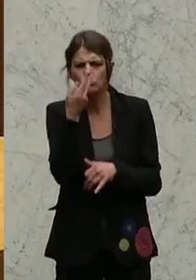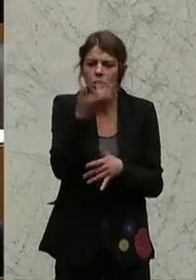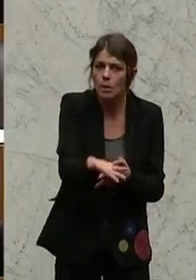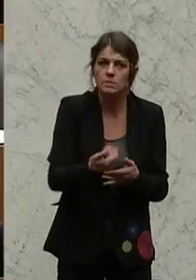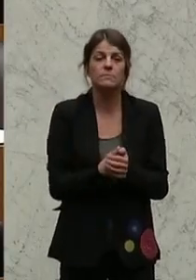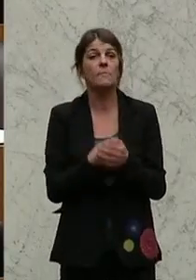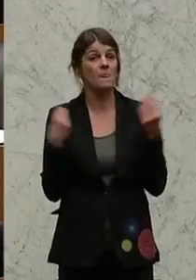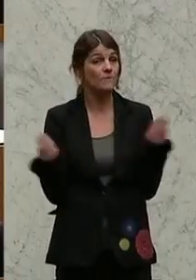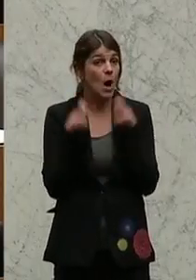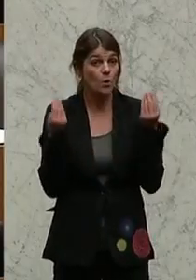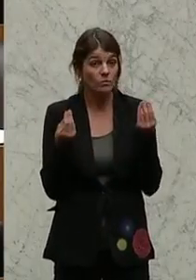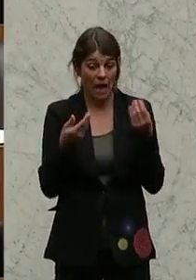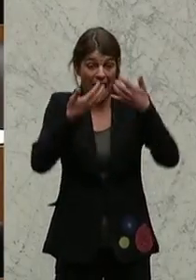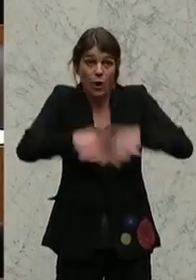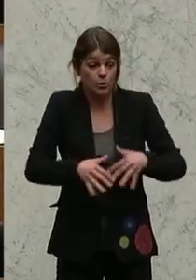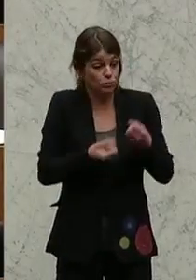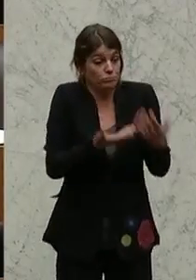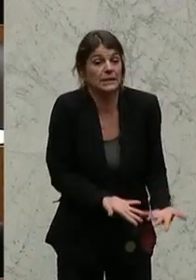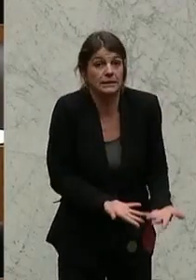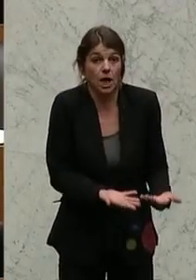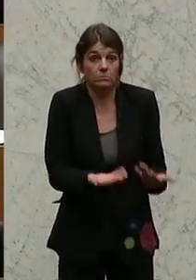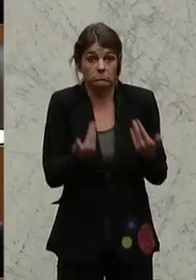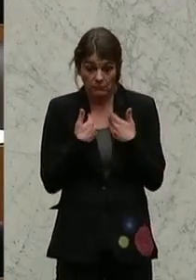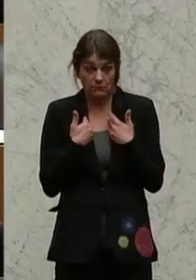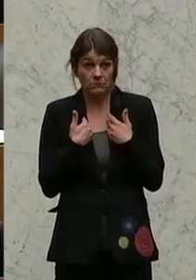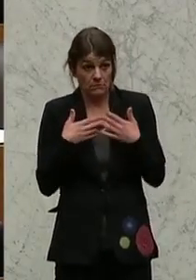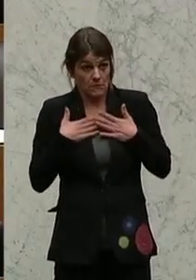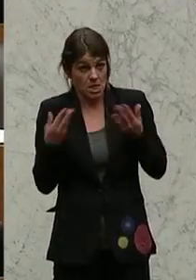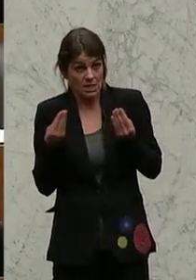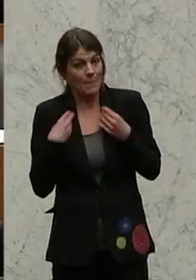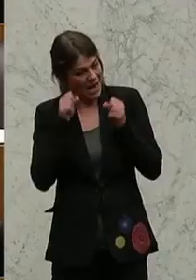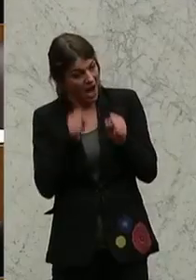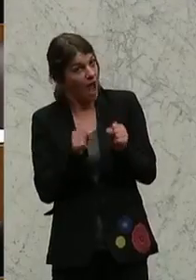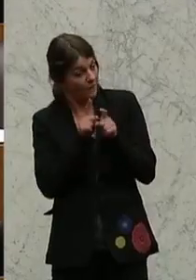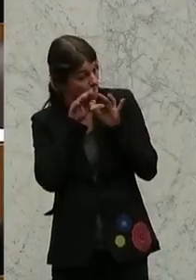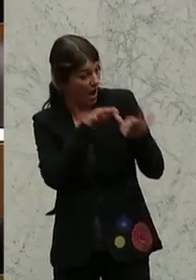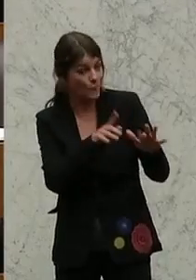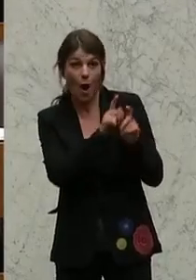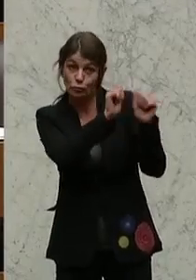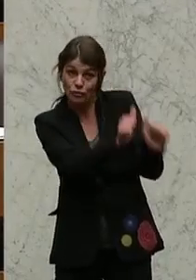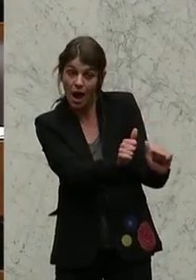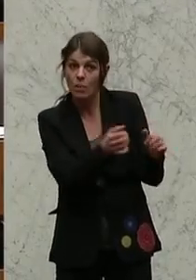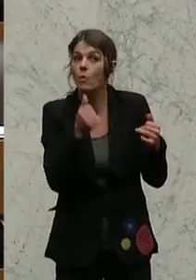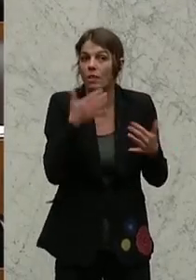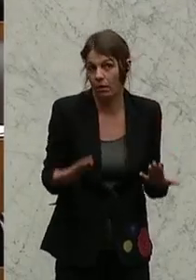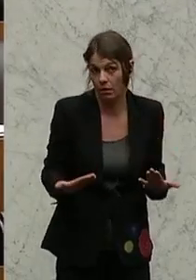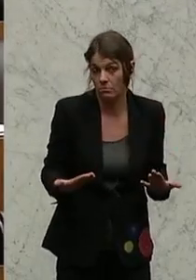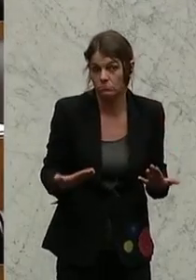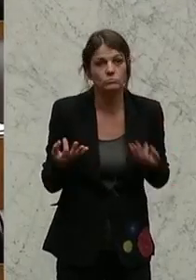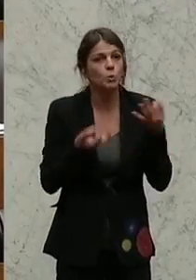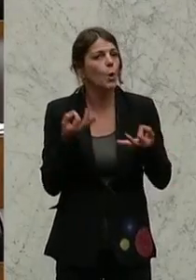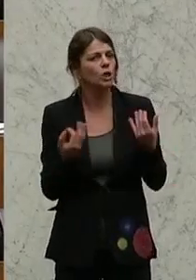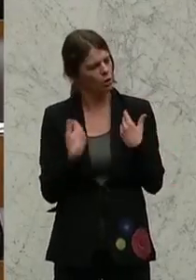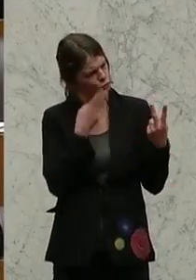auseinanderzusetzen, weil sie passieren. Und es liegt an uns, ob wir dann auch gestalterisch mittätig sein können oder ob wir